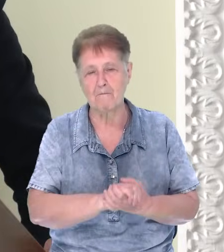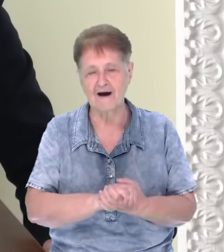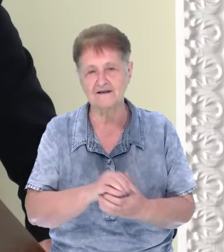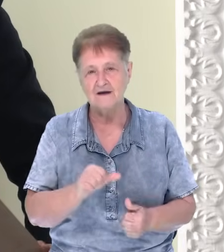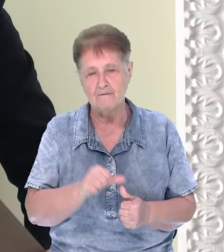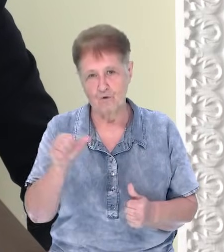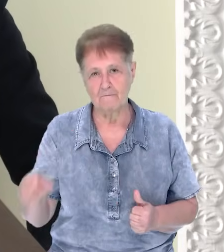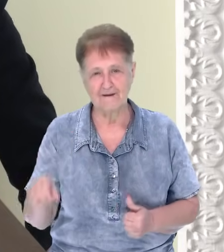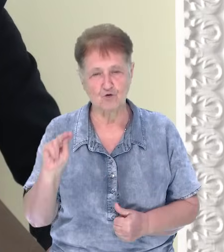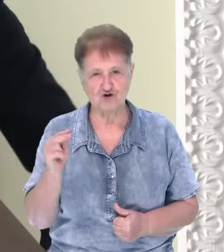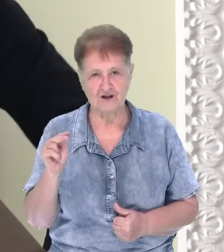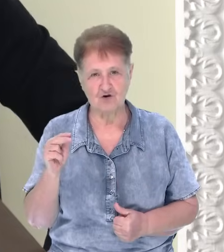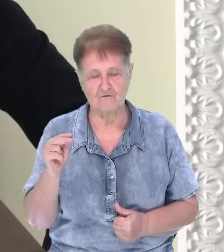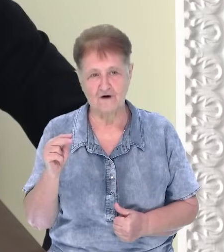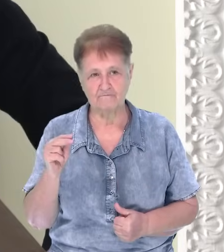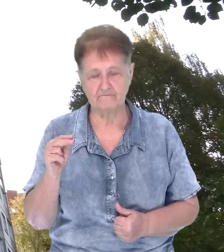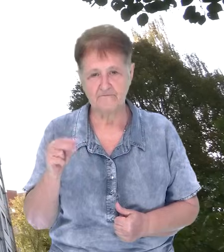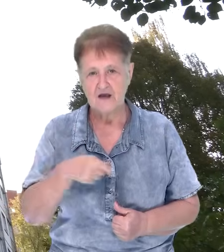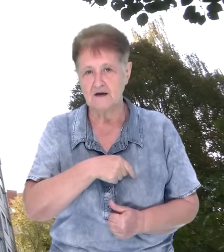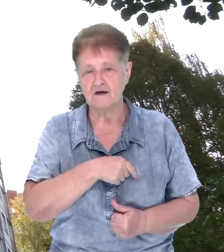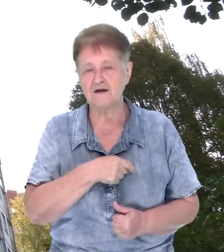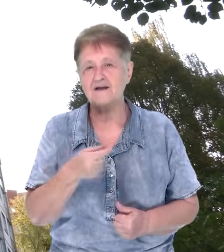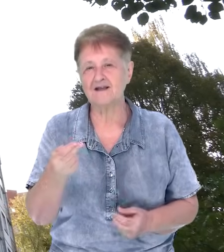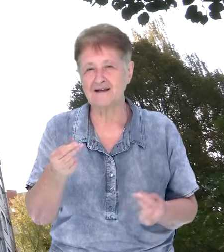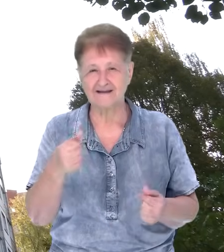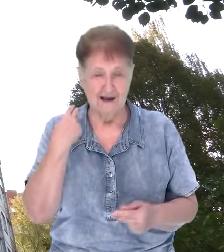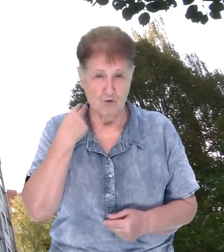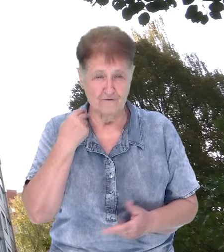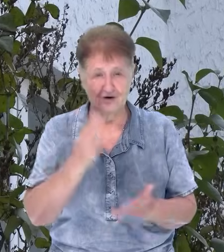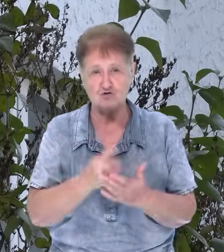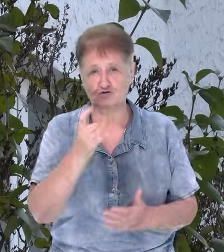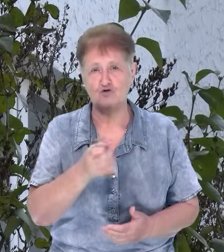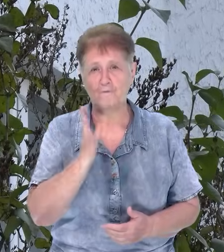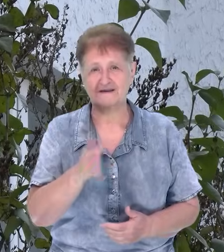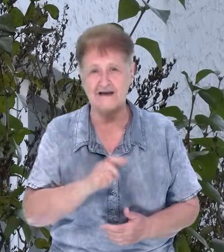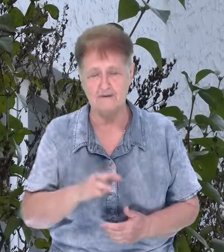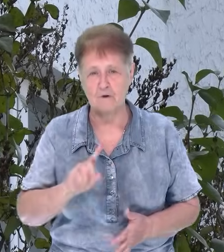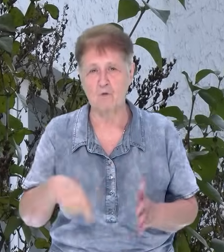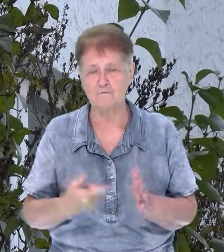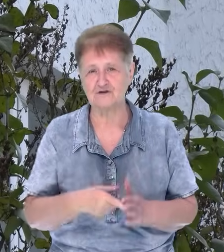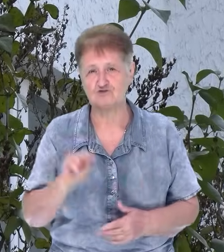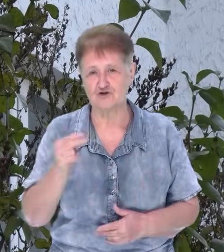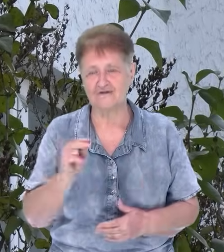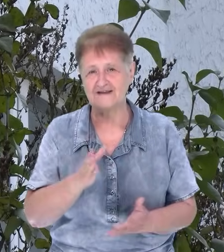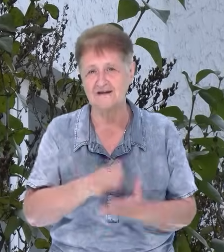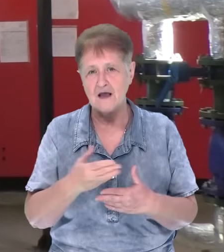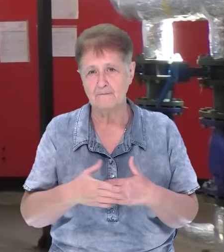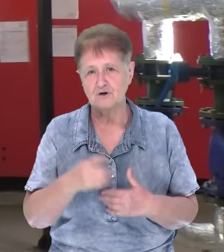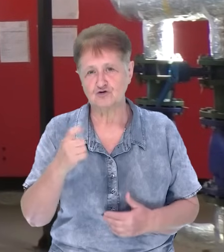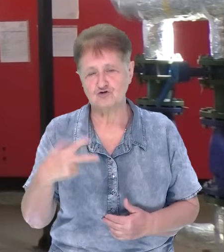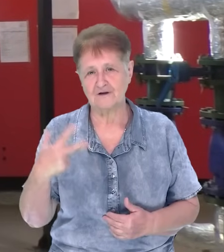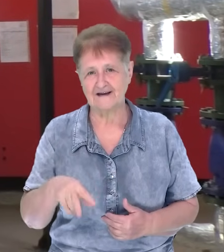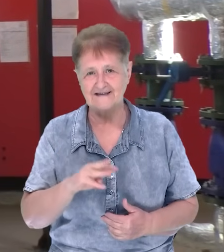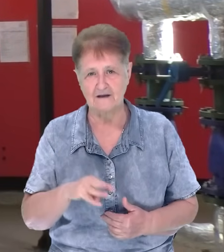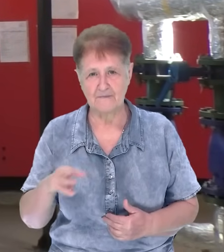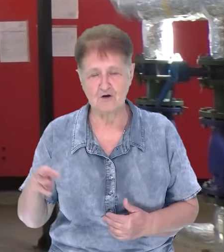помімо Чернігова. Дебіторська заборгованість складає взагалі 150 мільйонів по місту Чернігів, вона складає майже